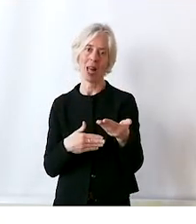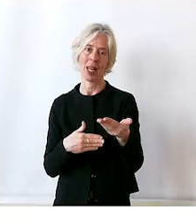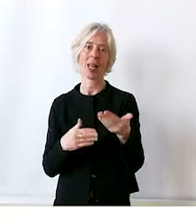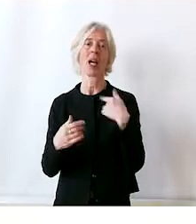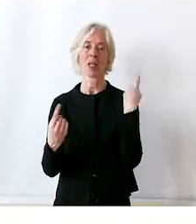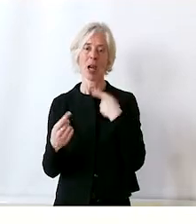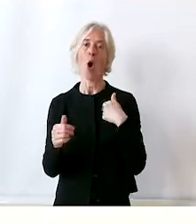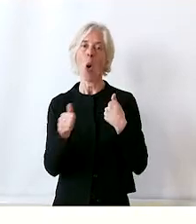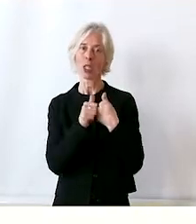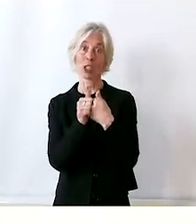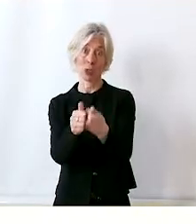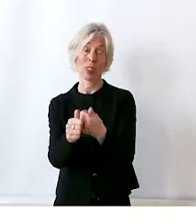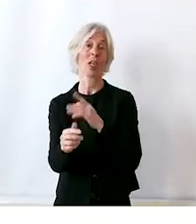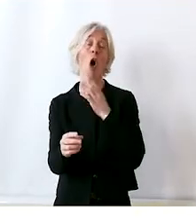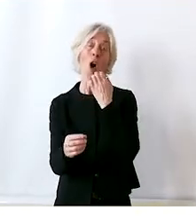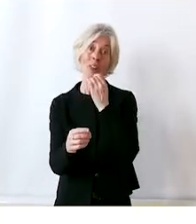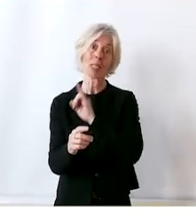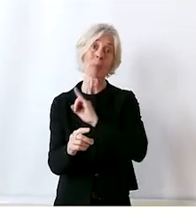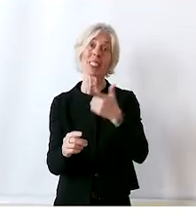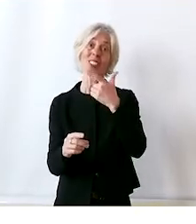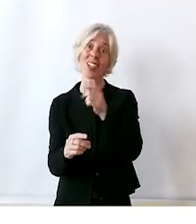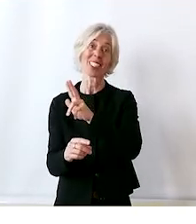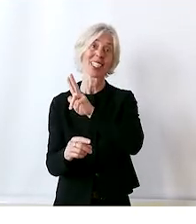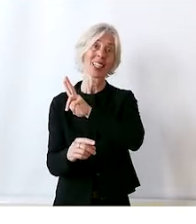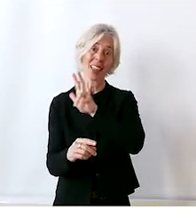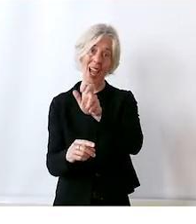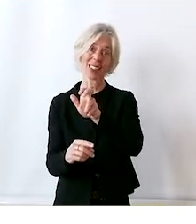bis 2030 zu erreichen.